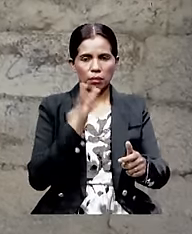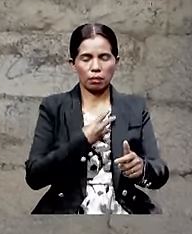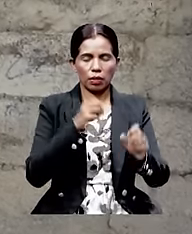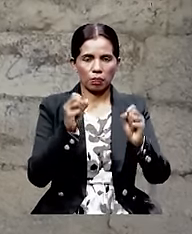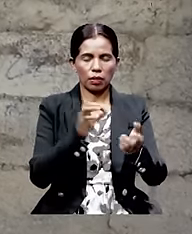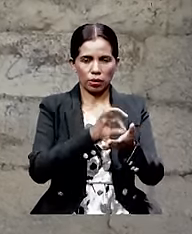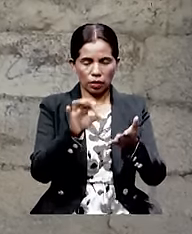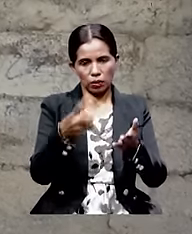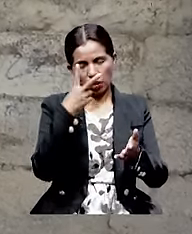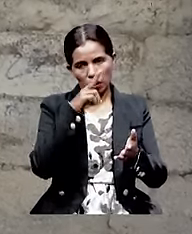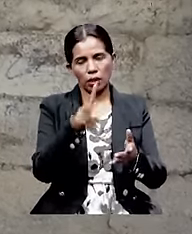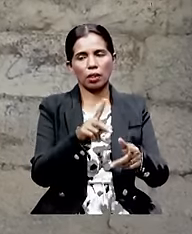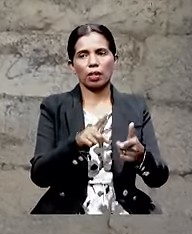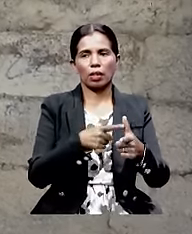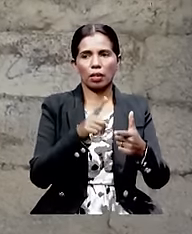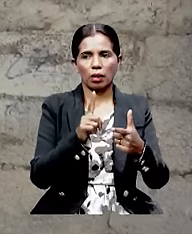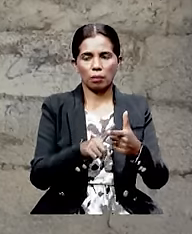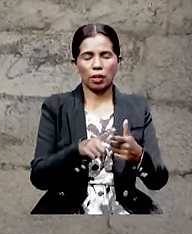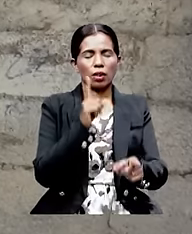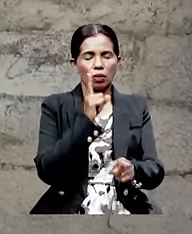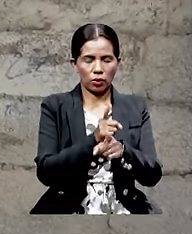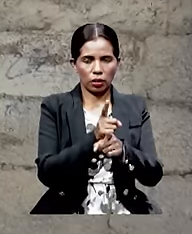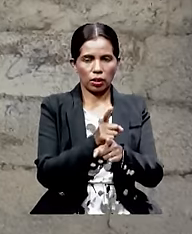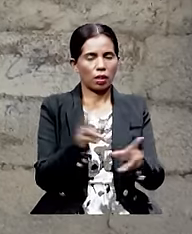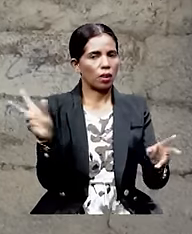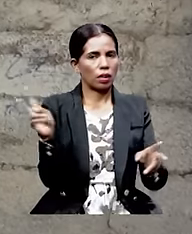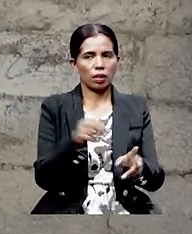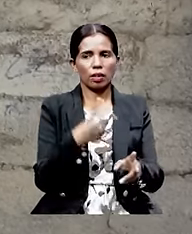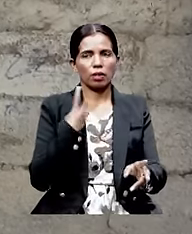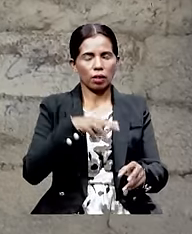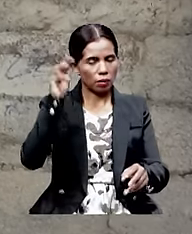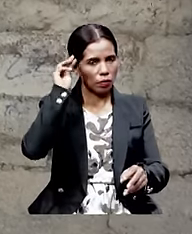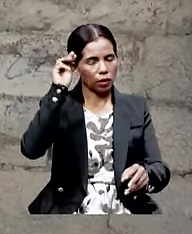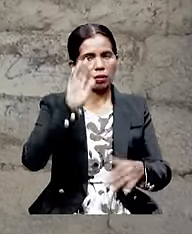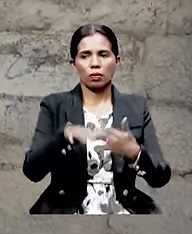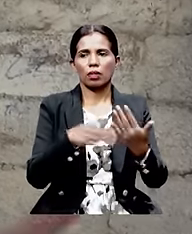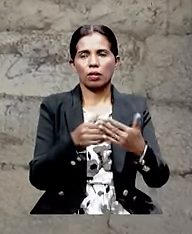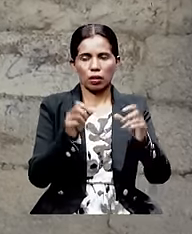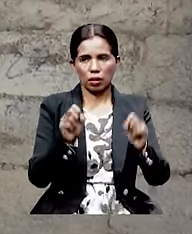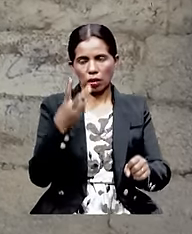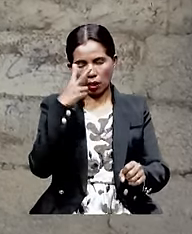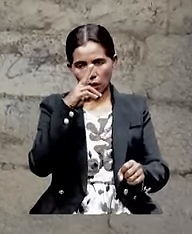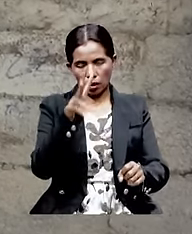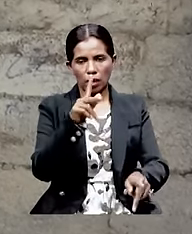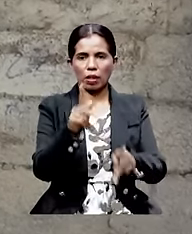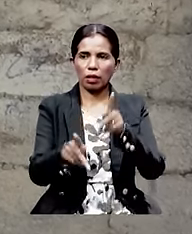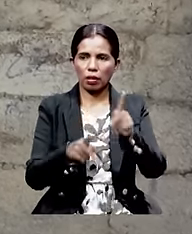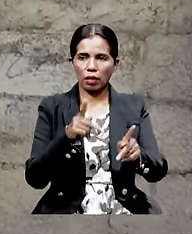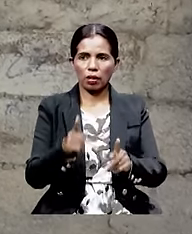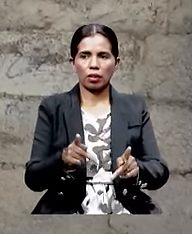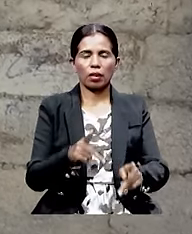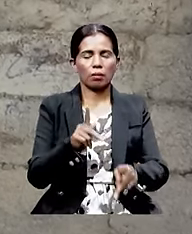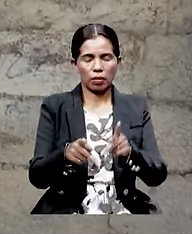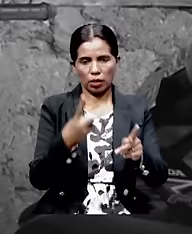kondisan sikundu katak emane tebe suni kala. Tamba dala barak kita ni ministeru sira tenggi hara refereru emane be kondisan sira